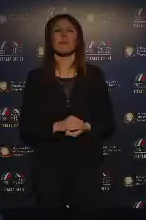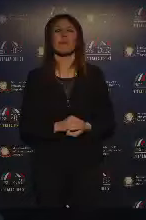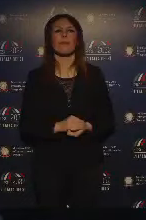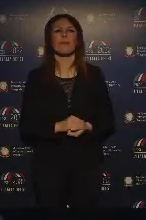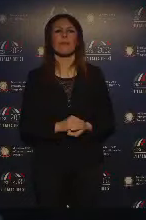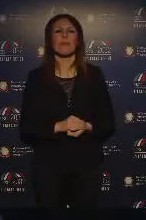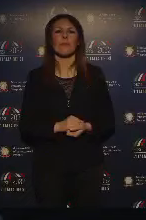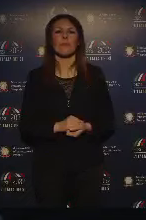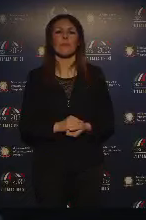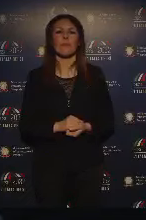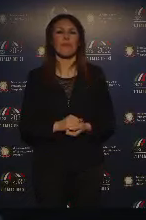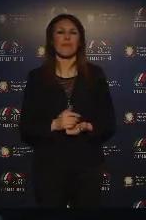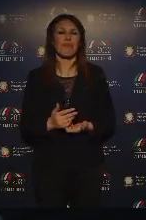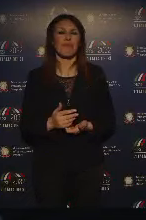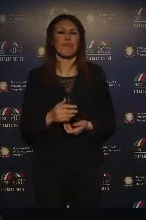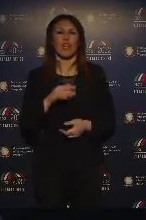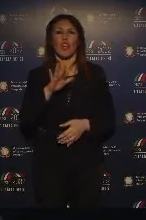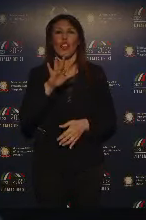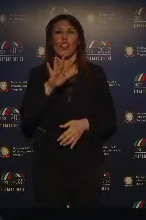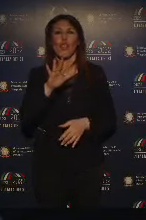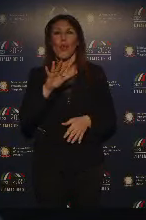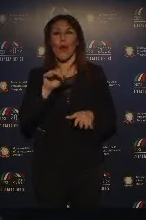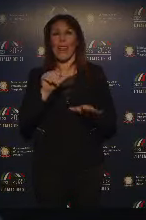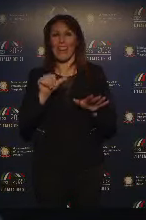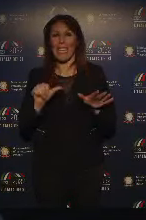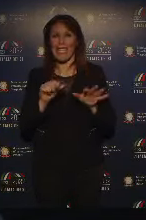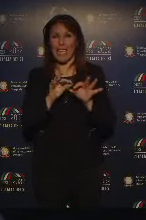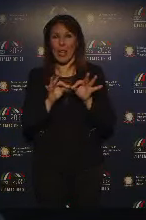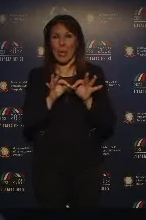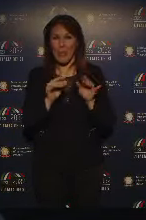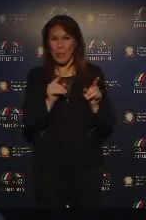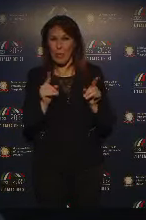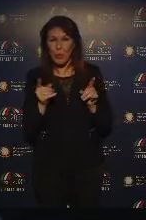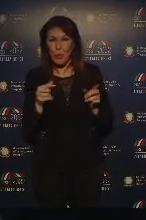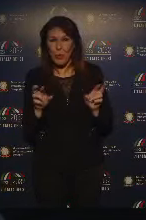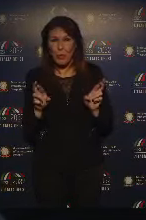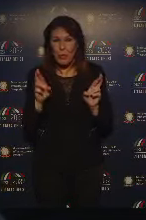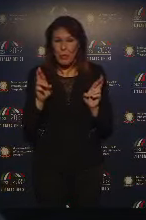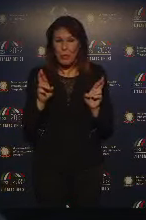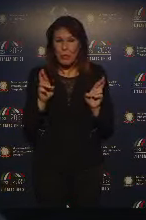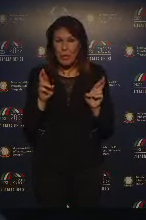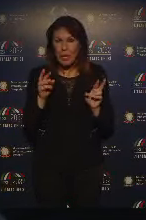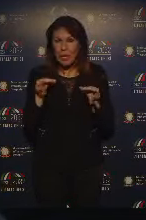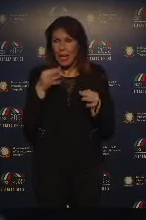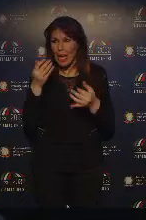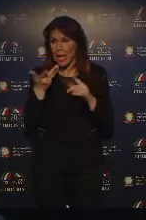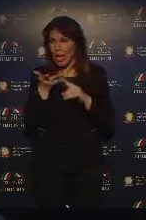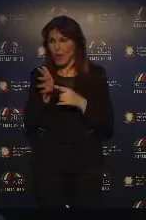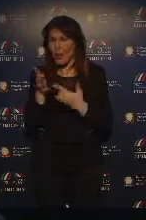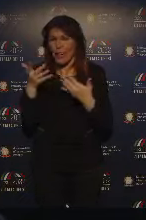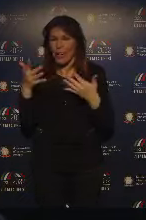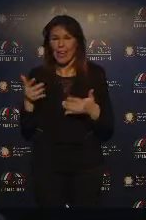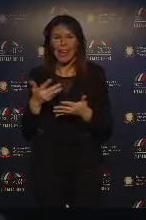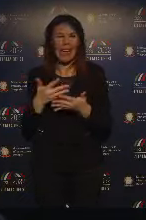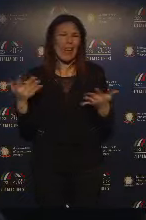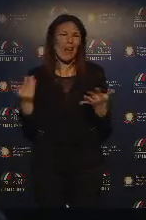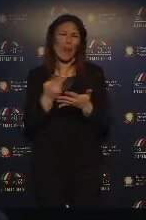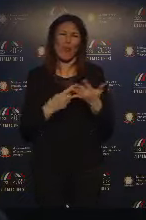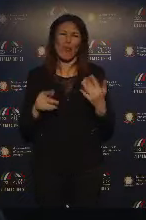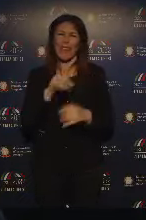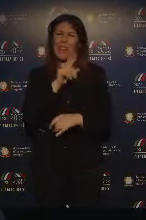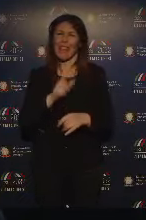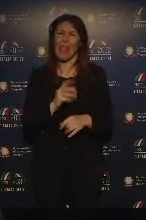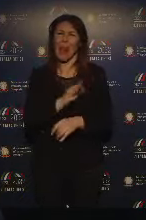Ecco in 56 minuti spero di avervi fatto capire che abbiamo grandi progetti per l'Italia e per la Basilicata in in